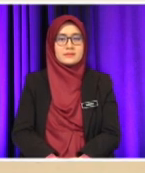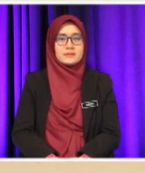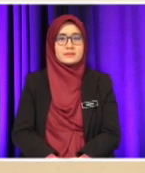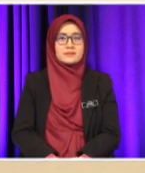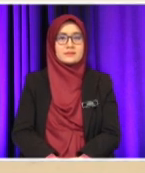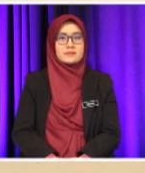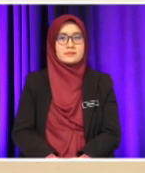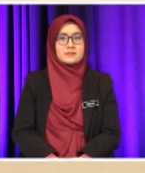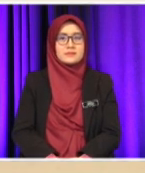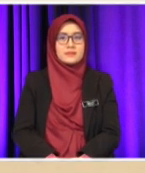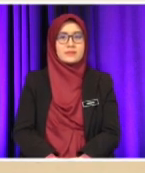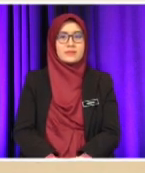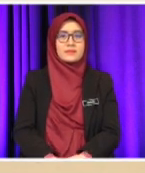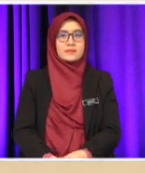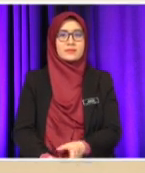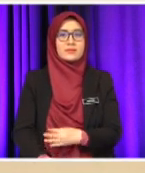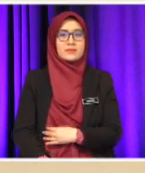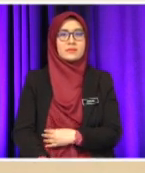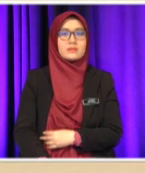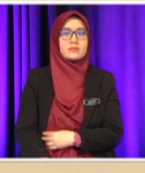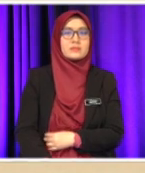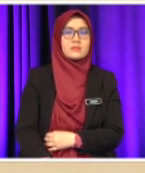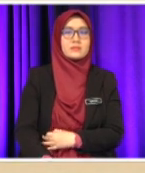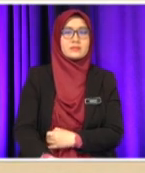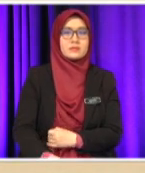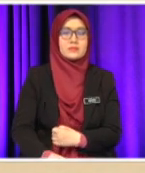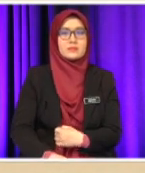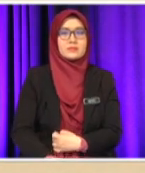adalah secara biji benih oke